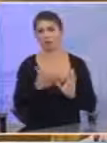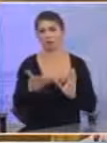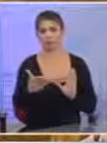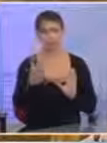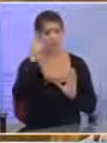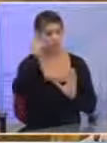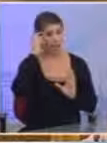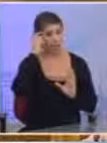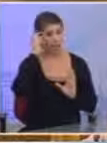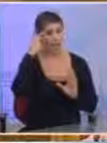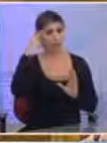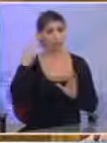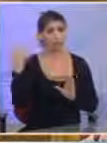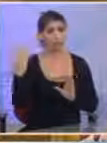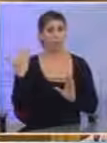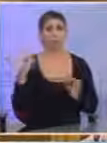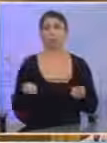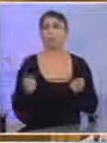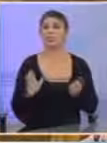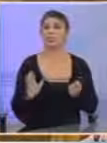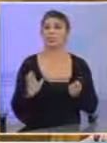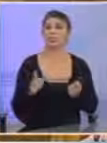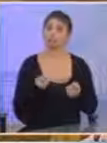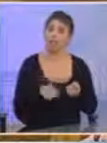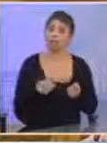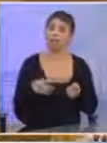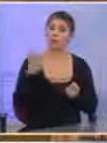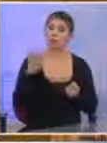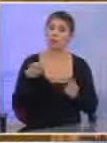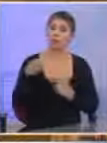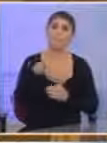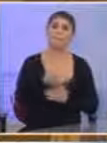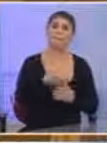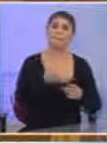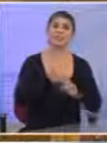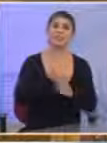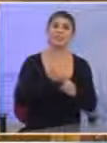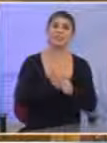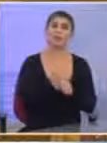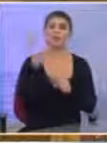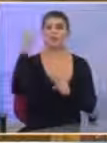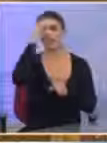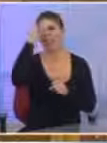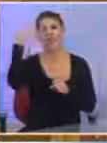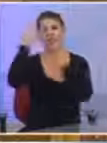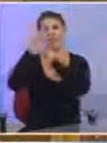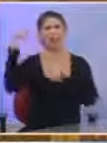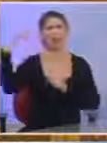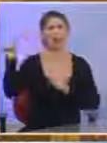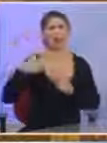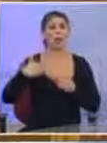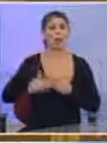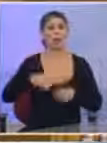Σας θυμίζω μέχρι και το πρόσφατο περιστατικό, κατά το οποίο πήγατε για business στο Ιράν. Μετά από